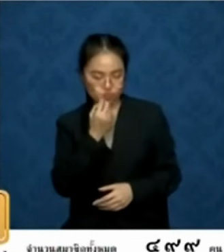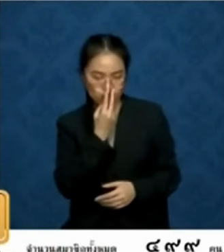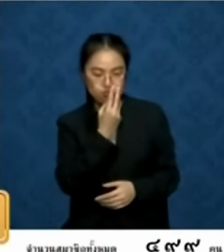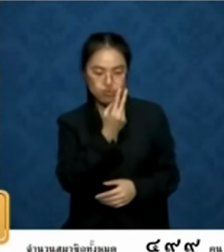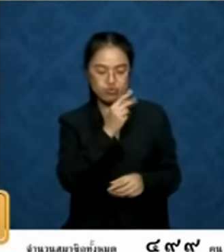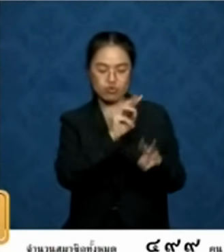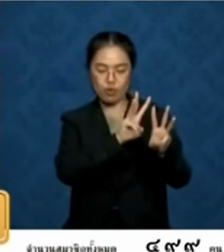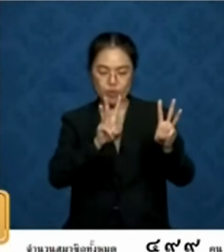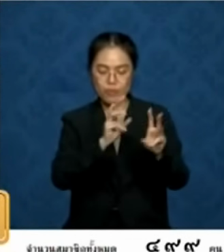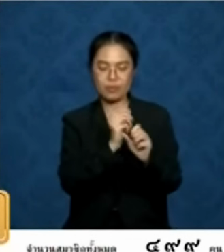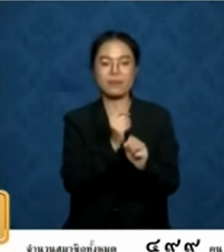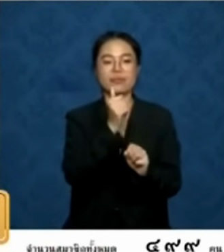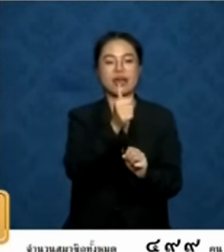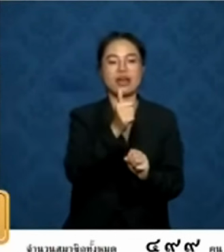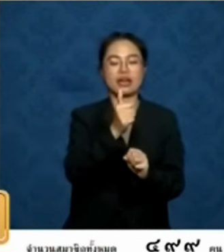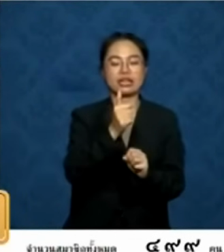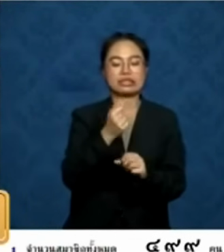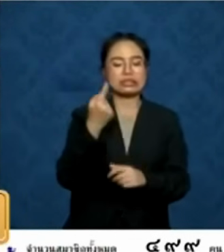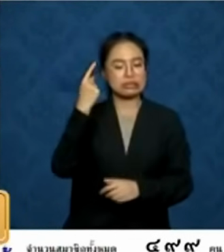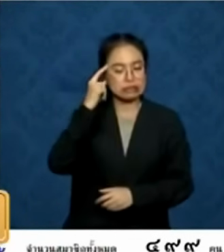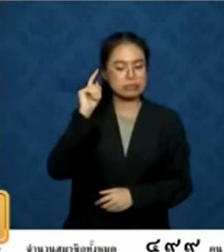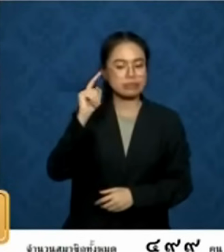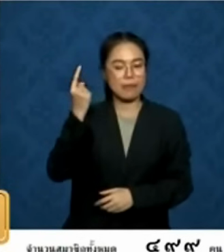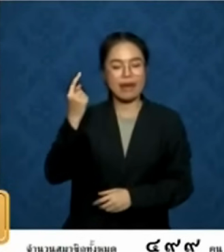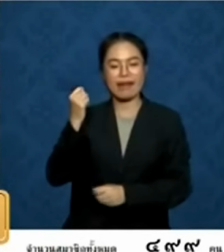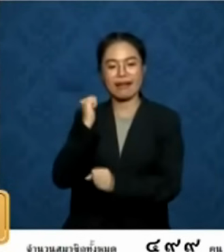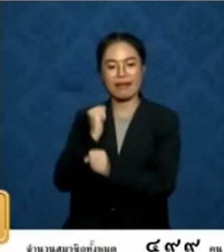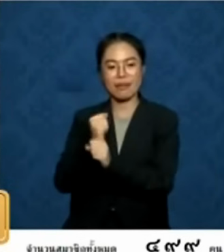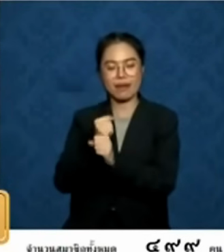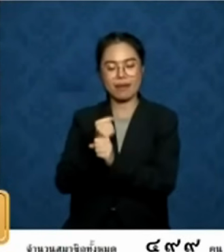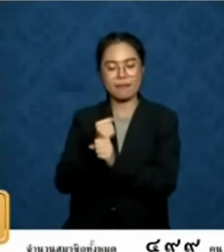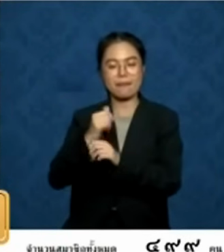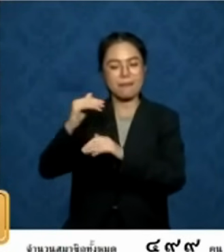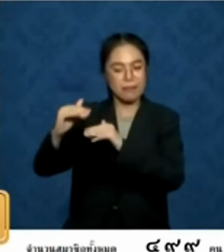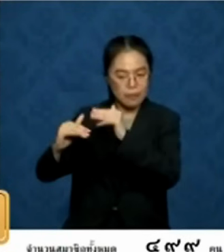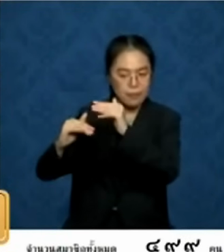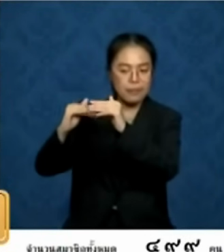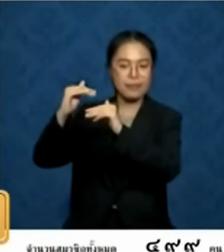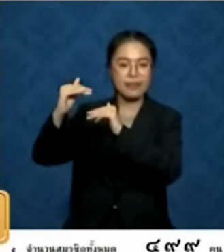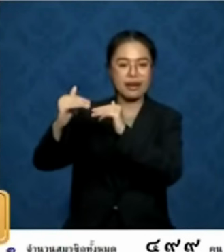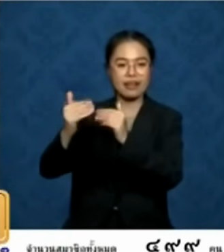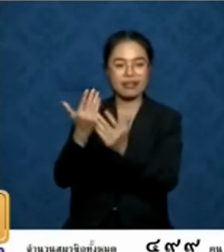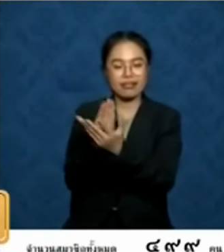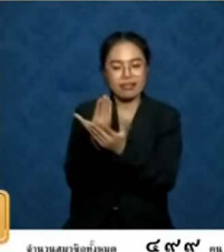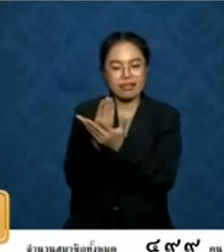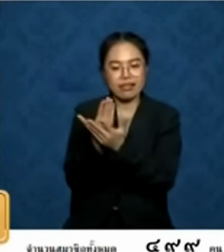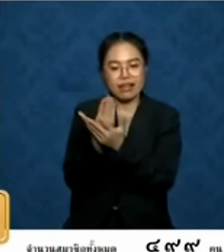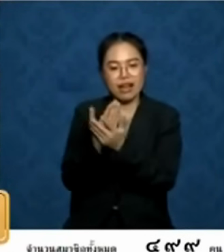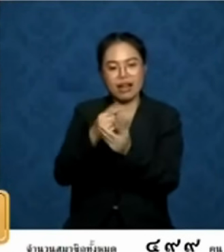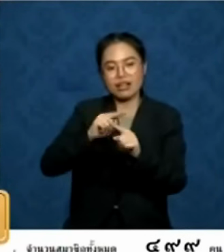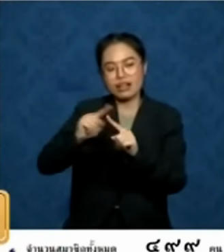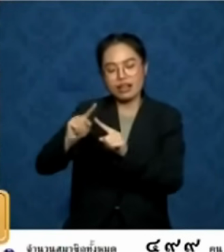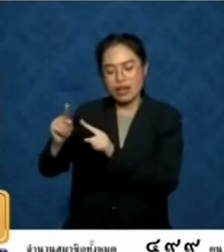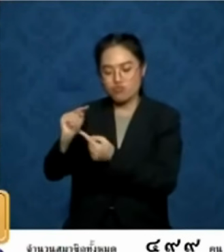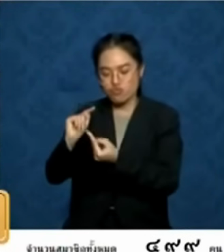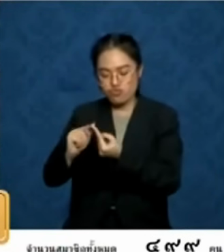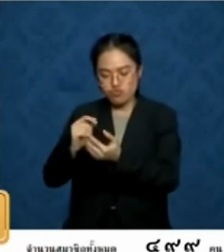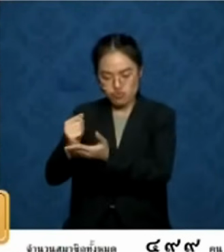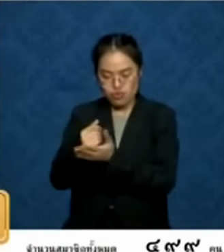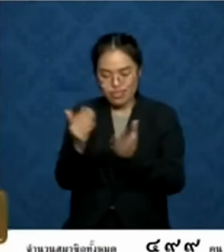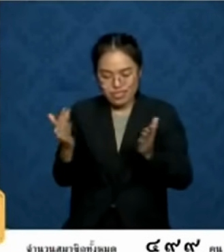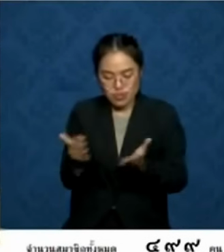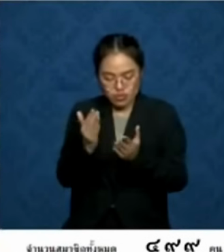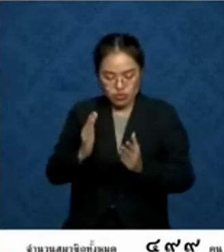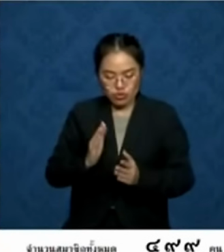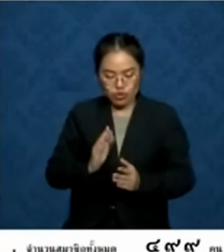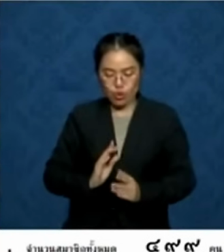อดเป็นพลังสร้างสรรค์อันจะนำไปสู่การเพิ่มมูลค่าและสร้างเสริมภาพลักษณ์ความเป็น